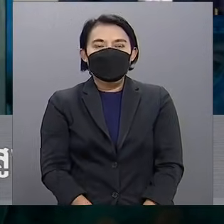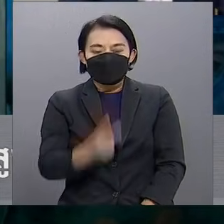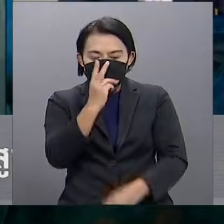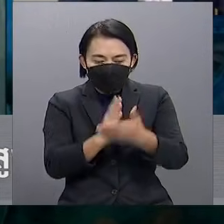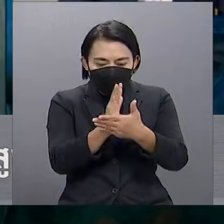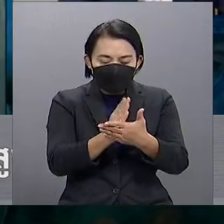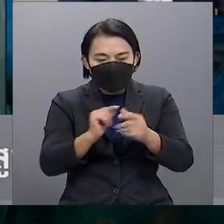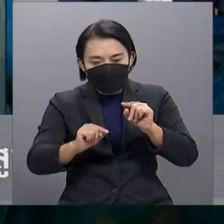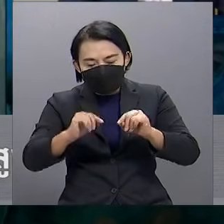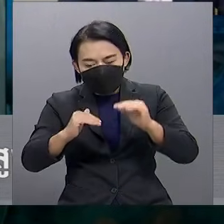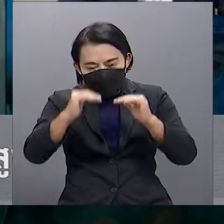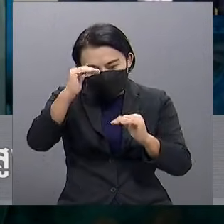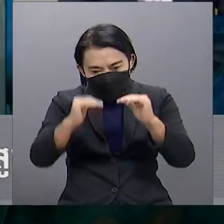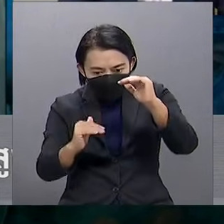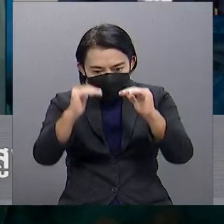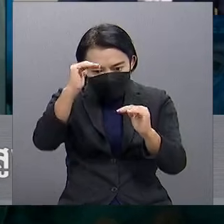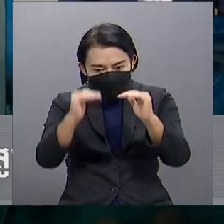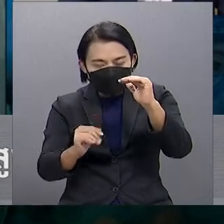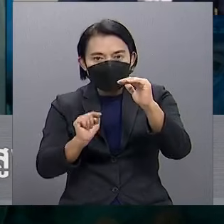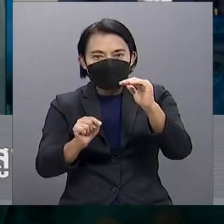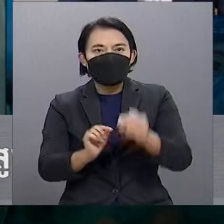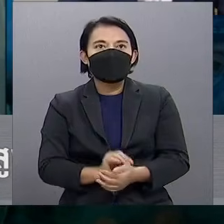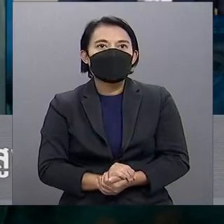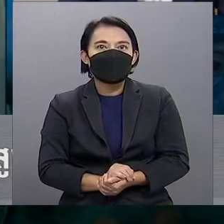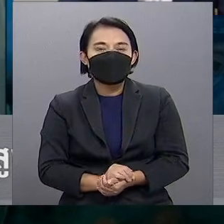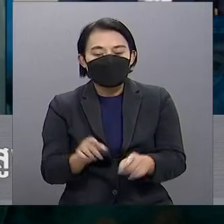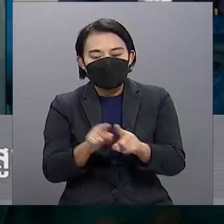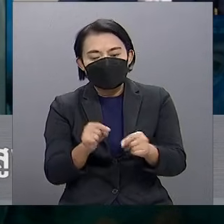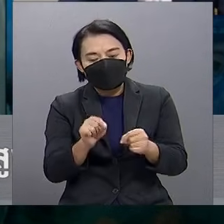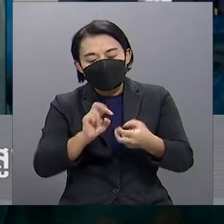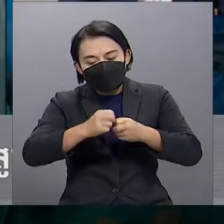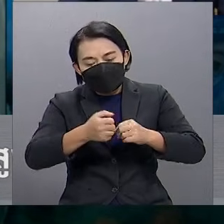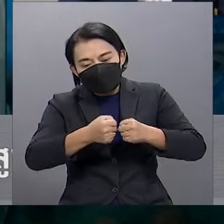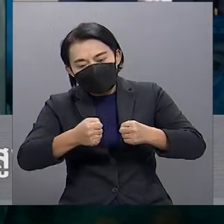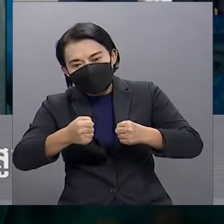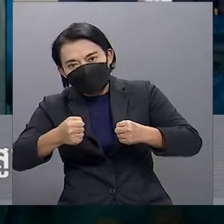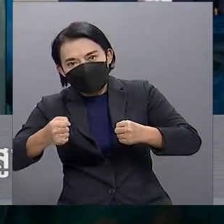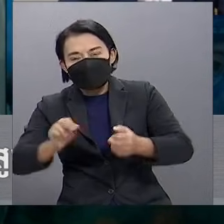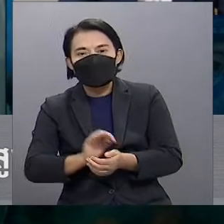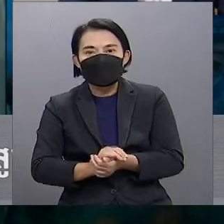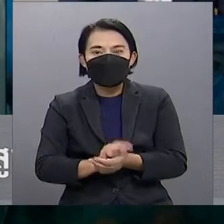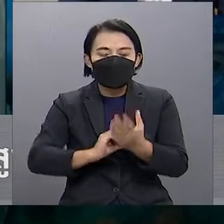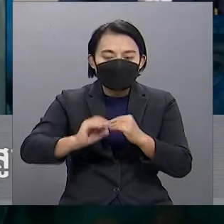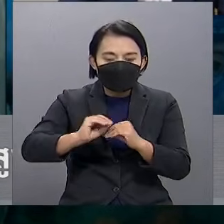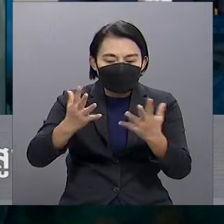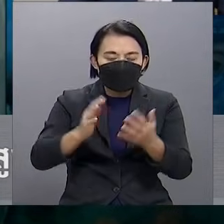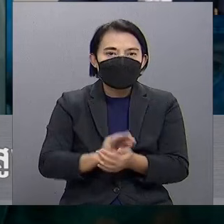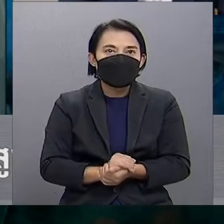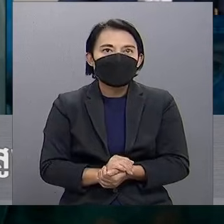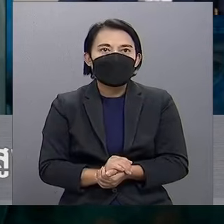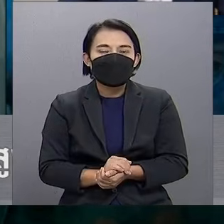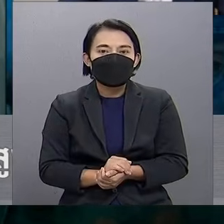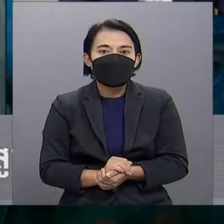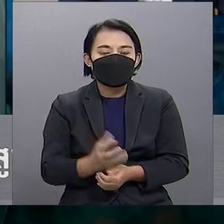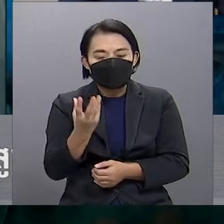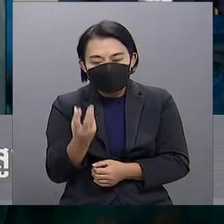ำให้เหมือนกับผมใช้คำว่ายื้อปัญหาก็คือทำให้มันก็ไม่เพิ่มเร็วนักแต่มันก็ไม่ได้ลดเร็วนักมัน